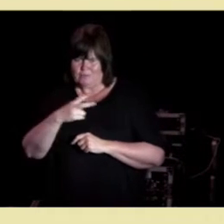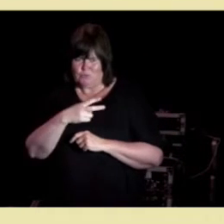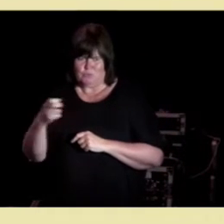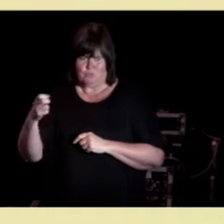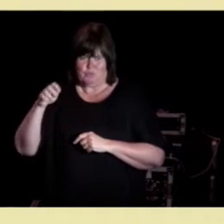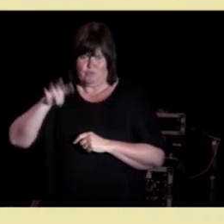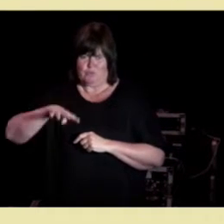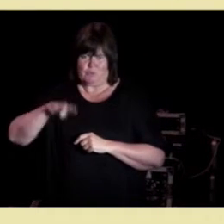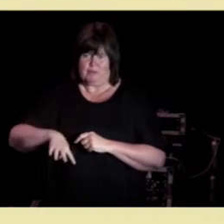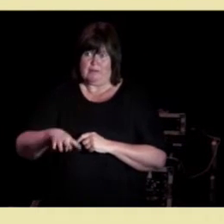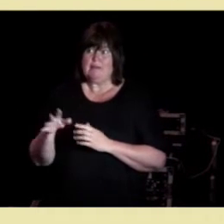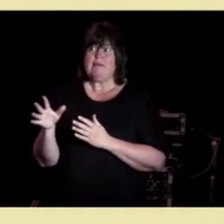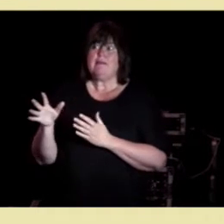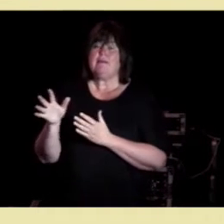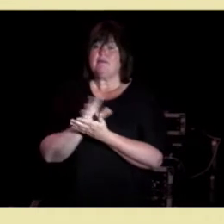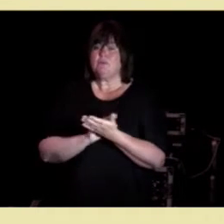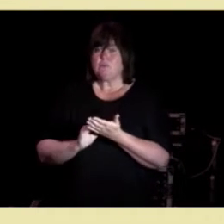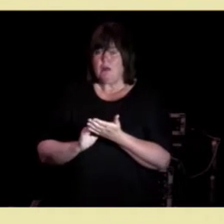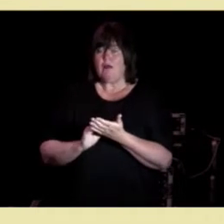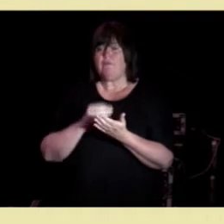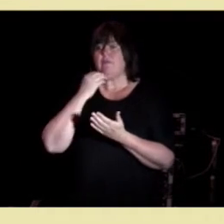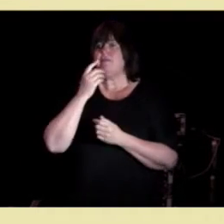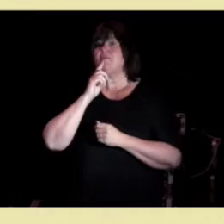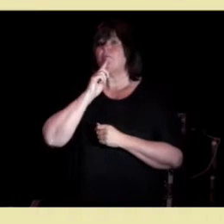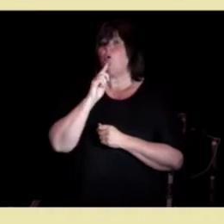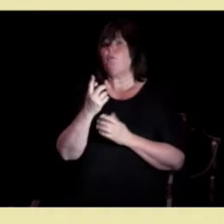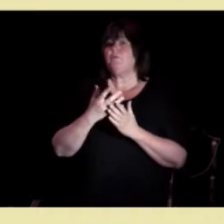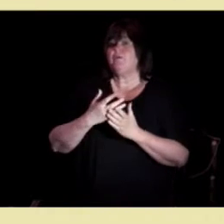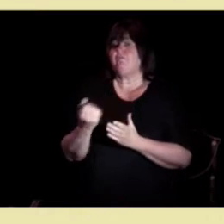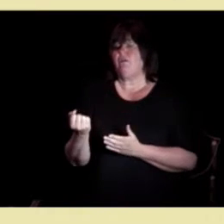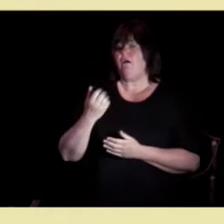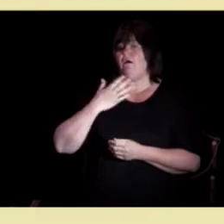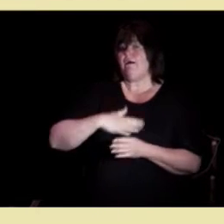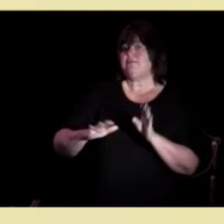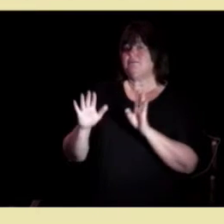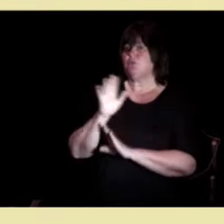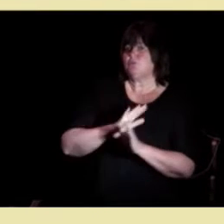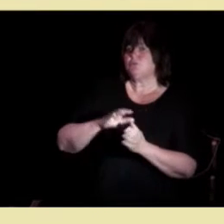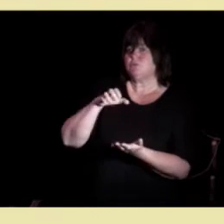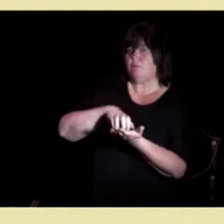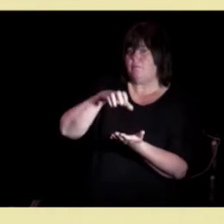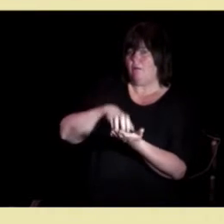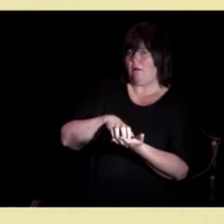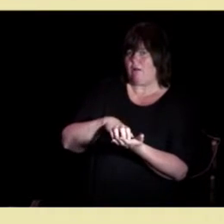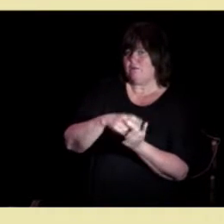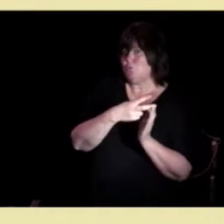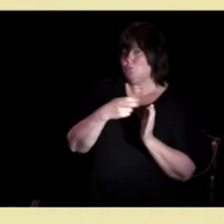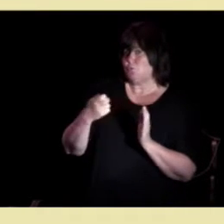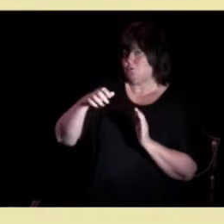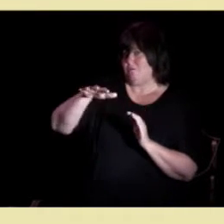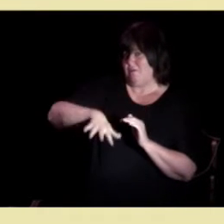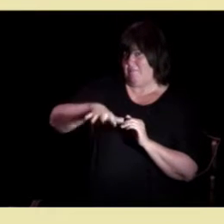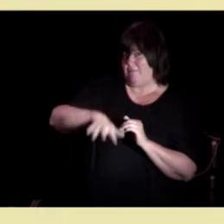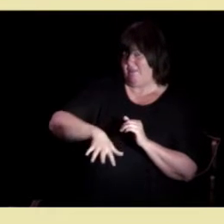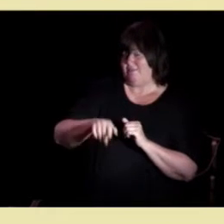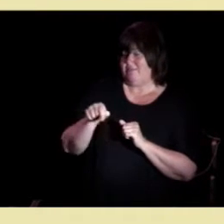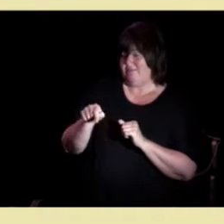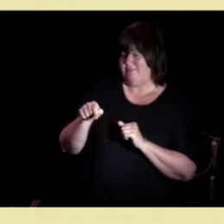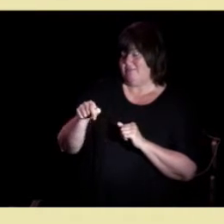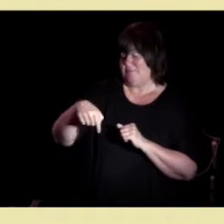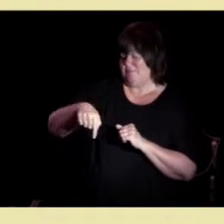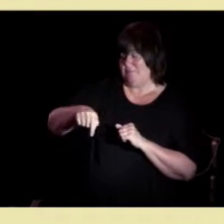Det resulterte i et oppdrag fra Helse- og omsorgsdepartementet i 2015 om å utvikle et